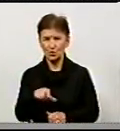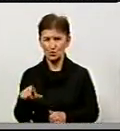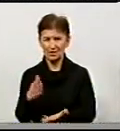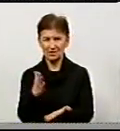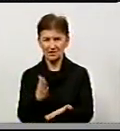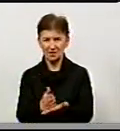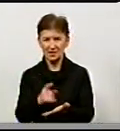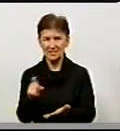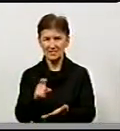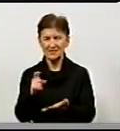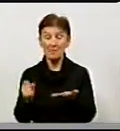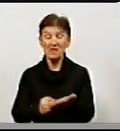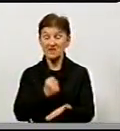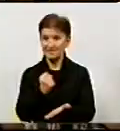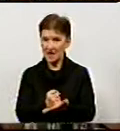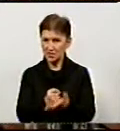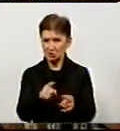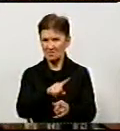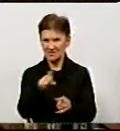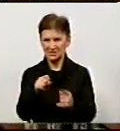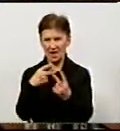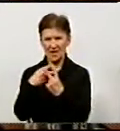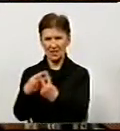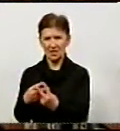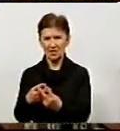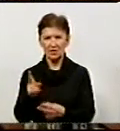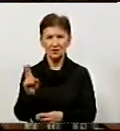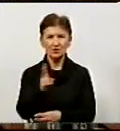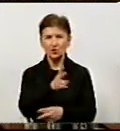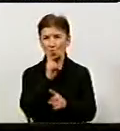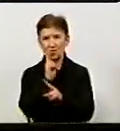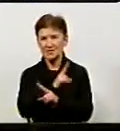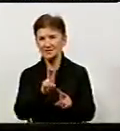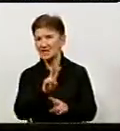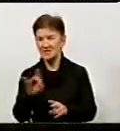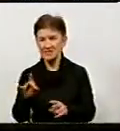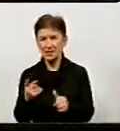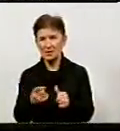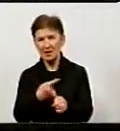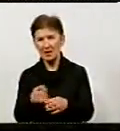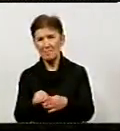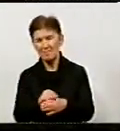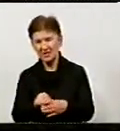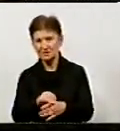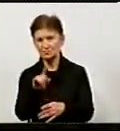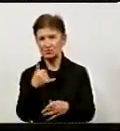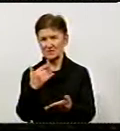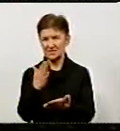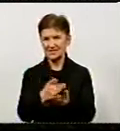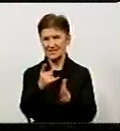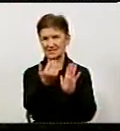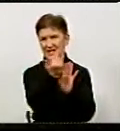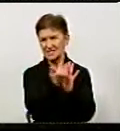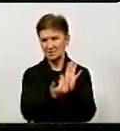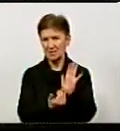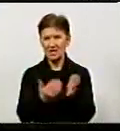із підтверджених тільки за ґратами. І їх ніхто не знає, ні їх прізвищ, нічого. Отут у нас є список для всіх бажаючих. Тут